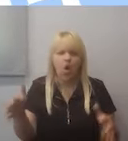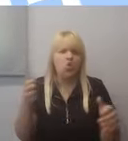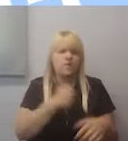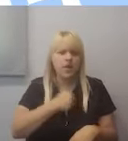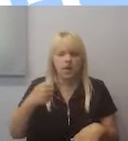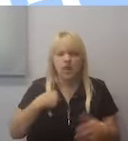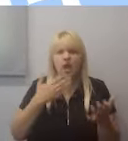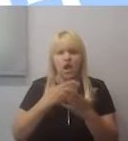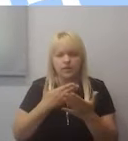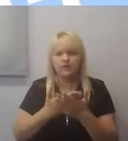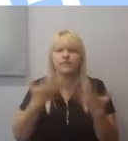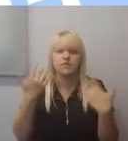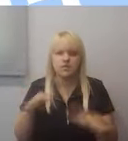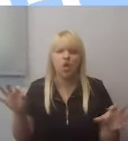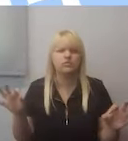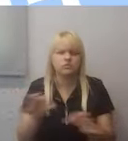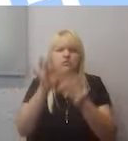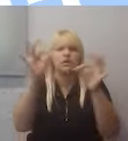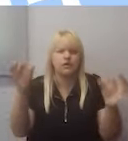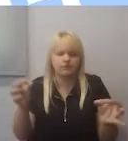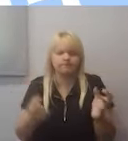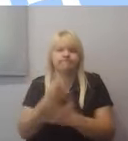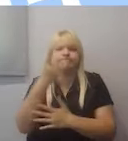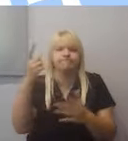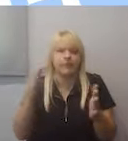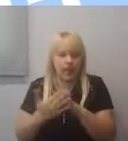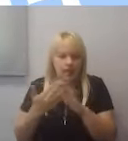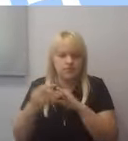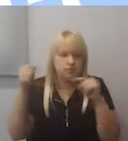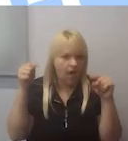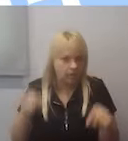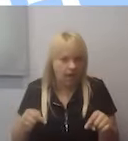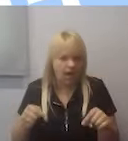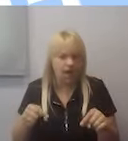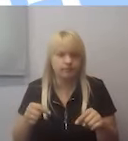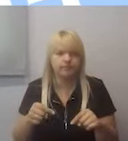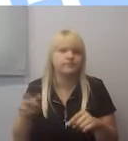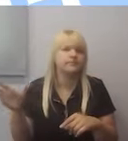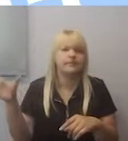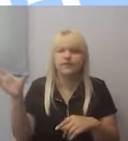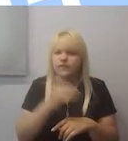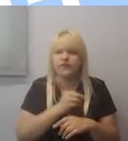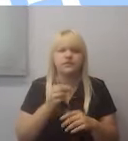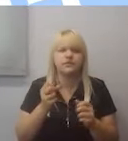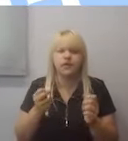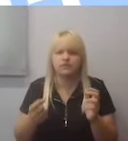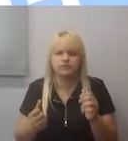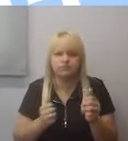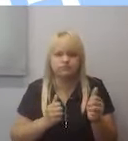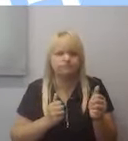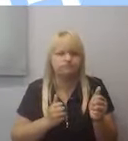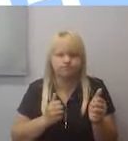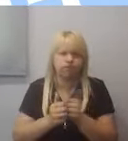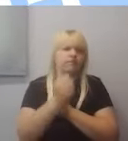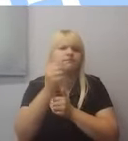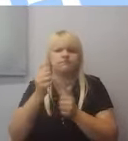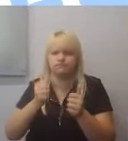notiek arī šeit pat pilsētā tad tad visas izlekšanas jebkādā veidā gan vizuāli